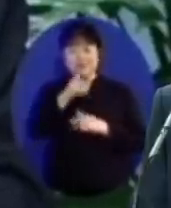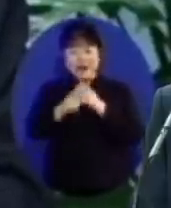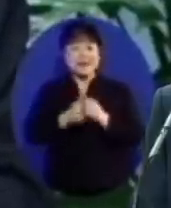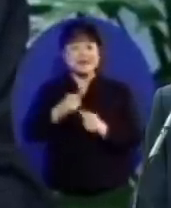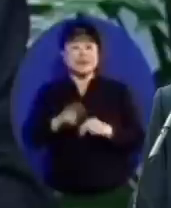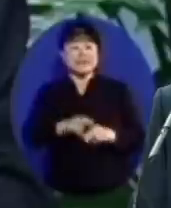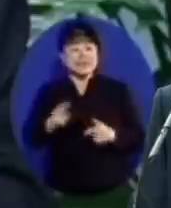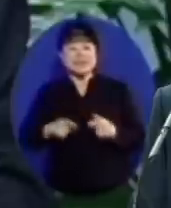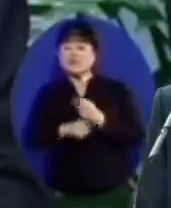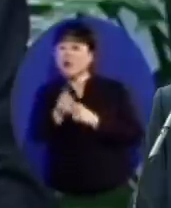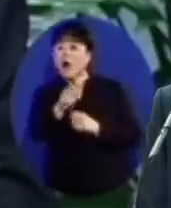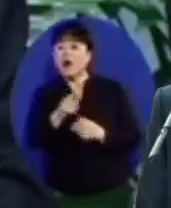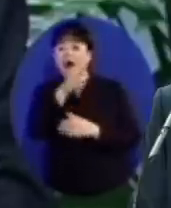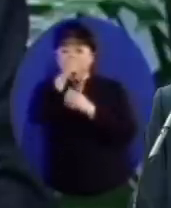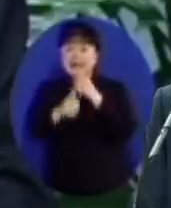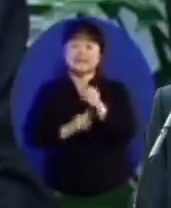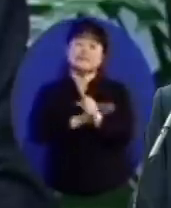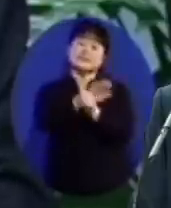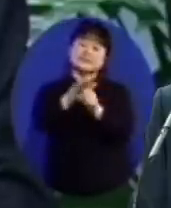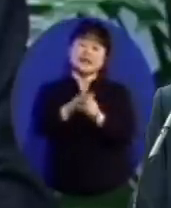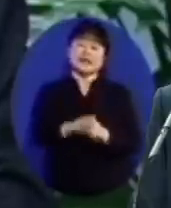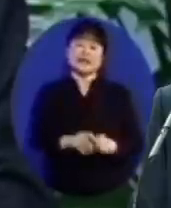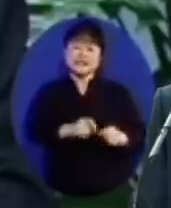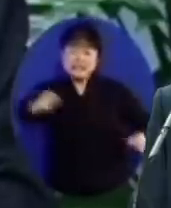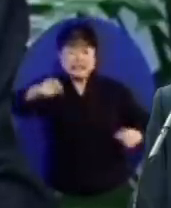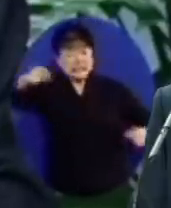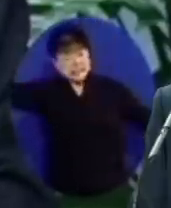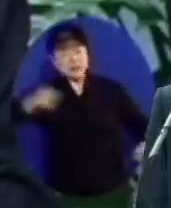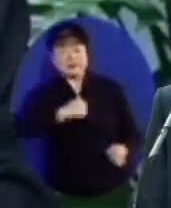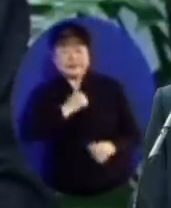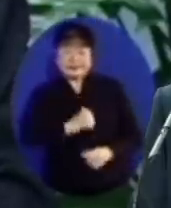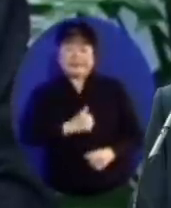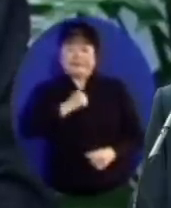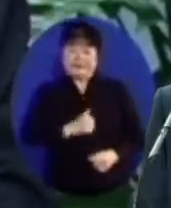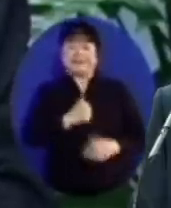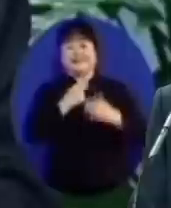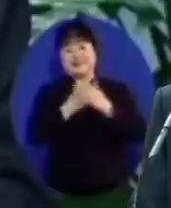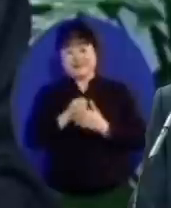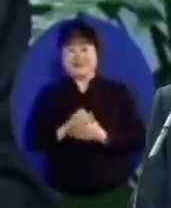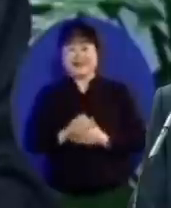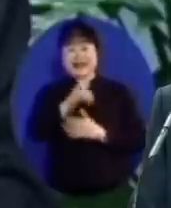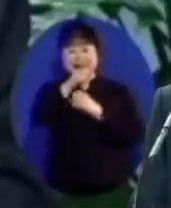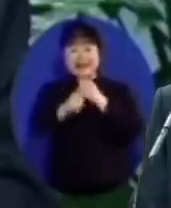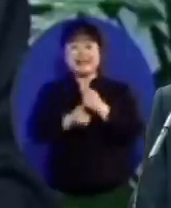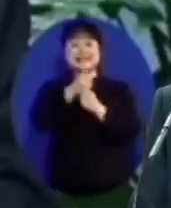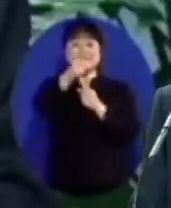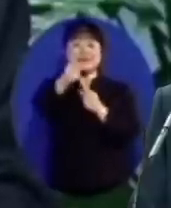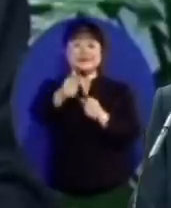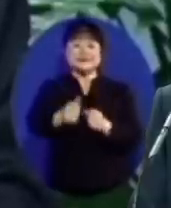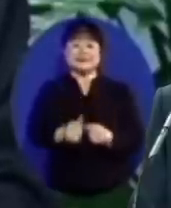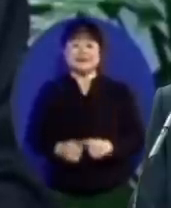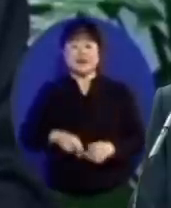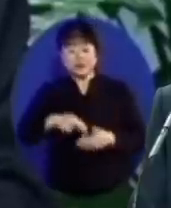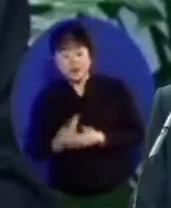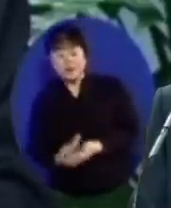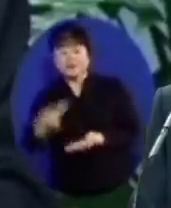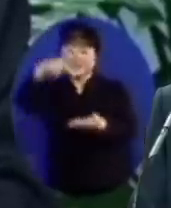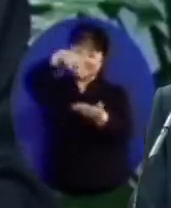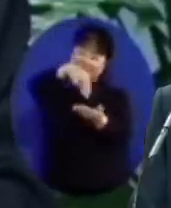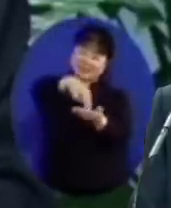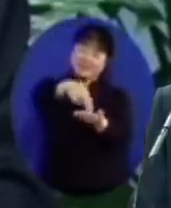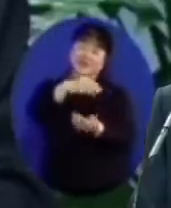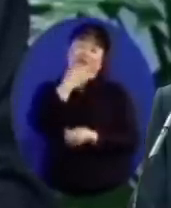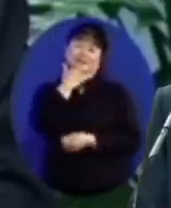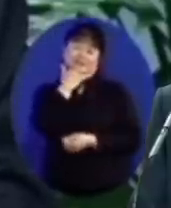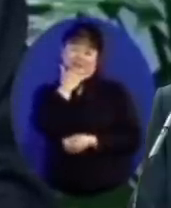안 때리십니까? 하나님의 사랑은 길고 길게 참고 기다리시는 것입니다. 하나님이 자빠지면 또 이렇게 놓고